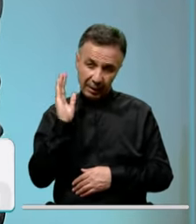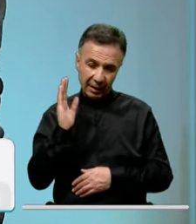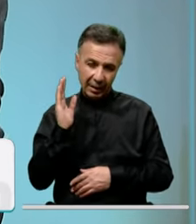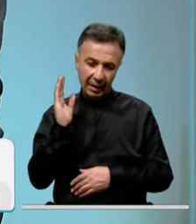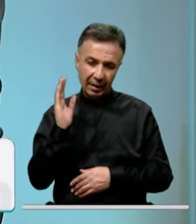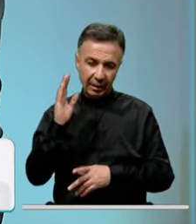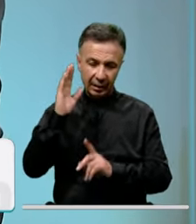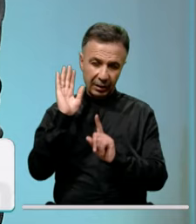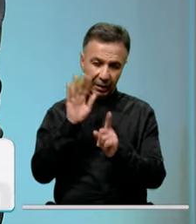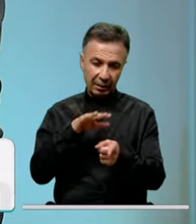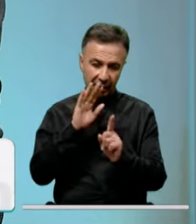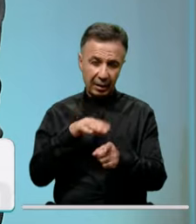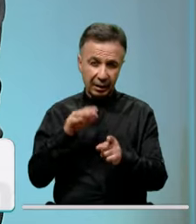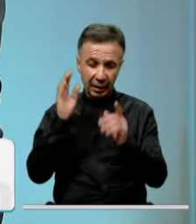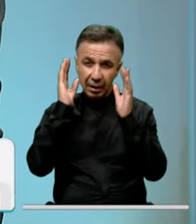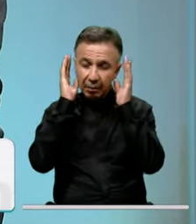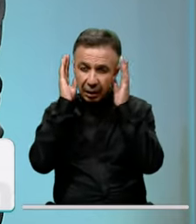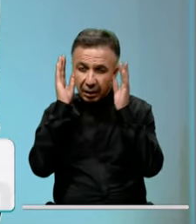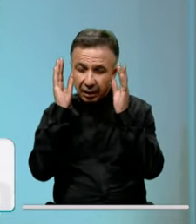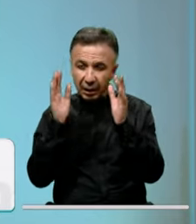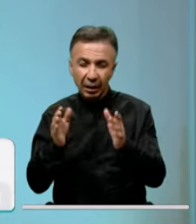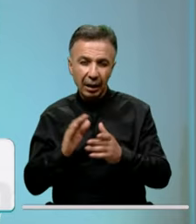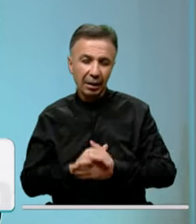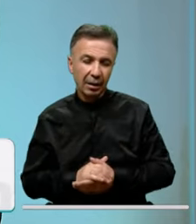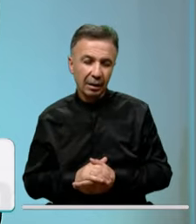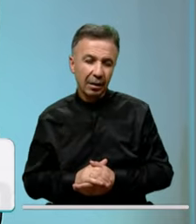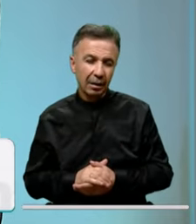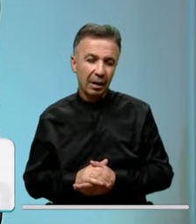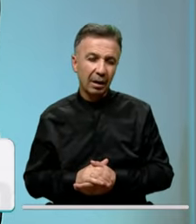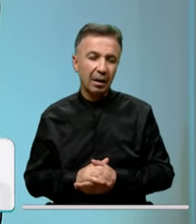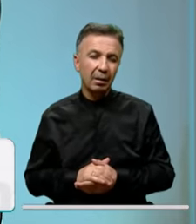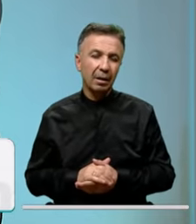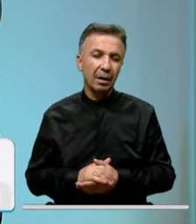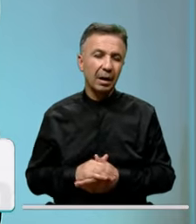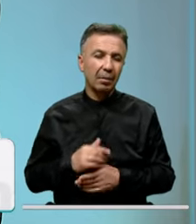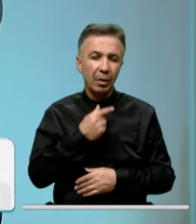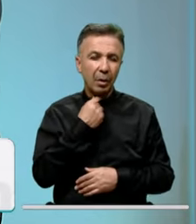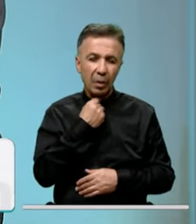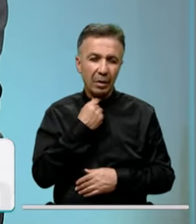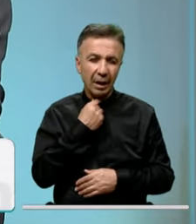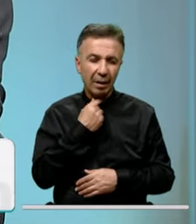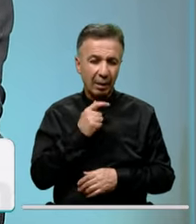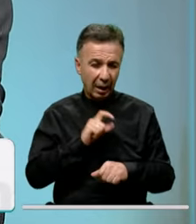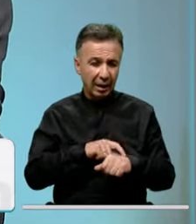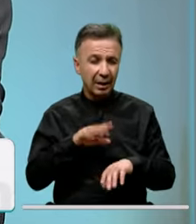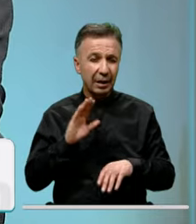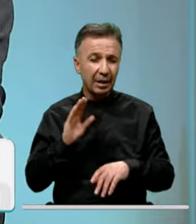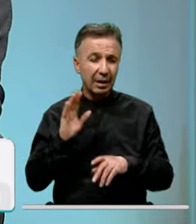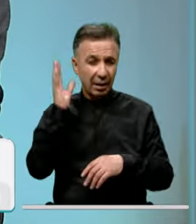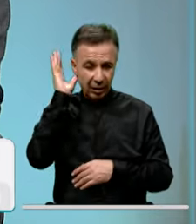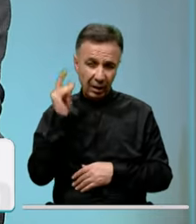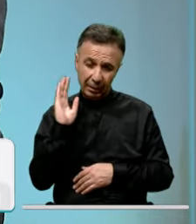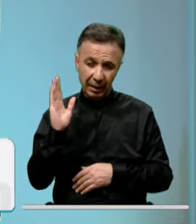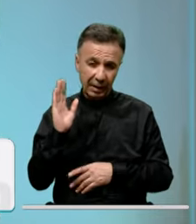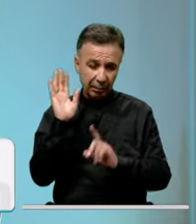bu ibadeti yerine getirebilen kardeşimiz bir mazereti, özel bir durumu yok ise camiye, cemaate katılmasını